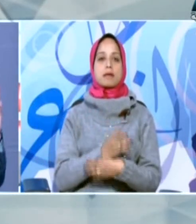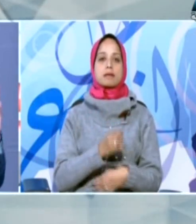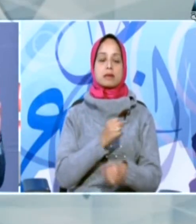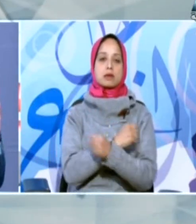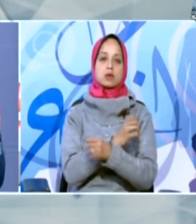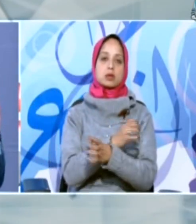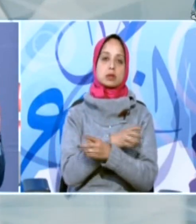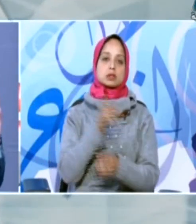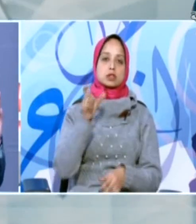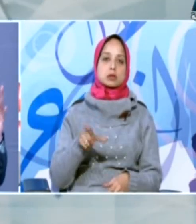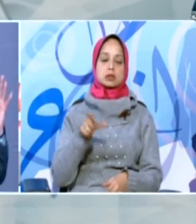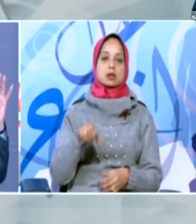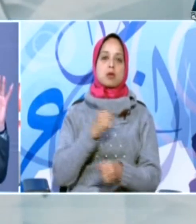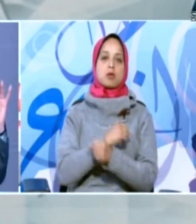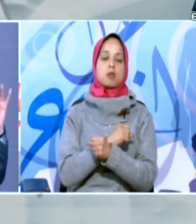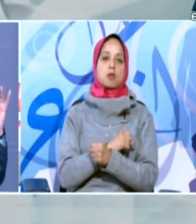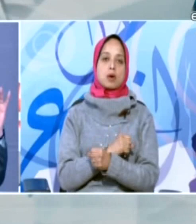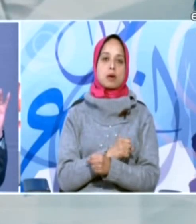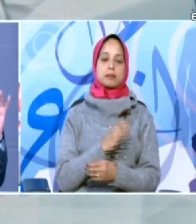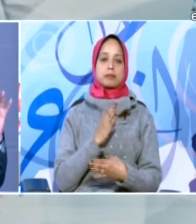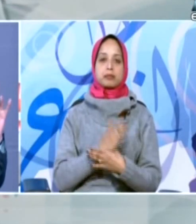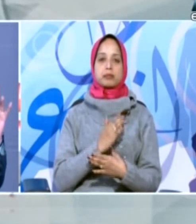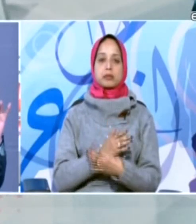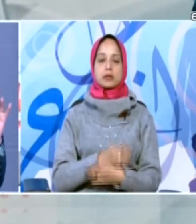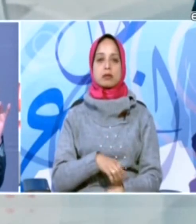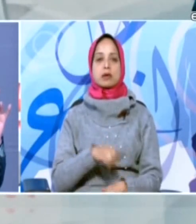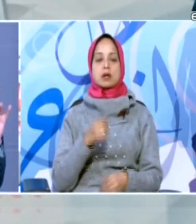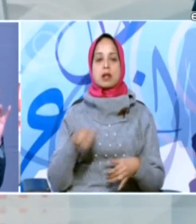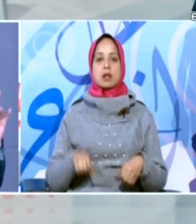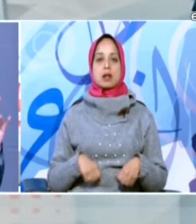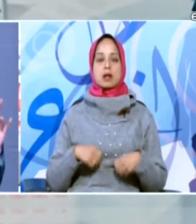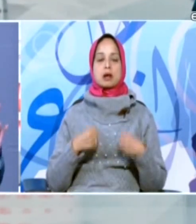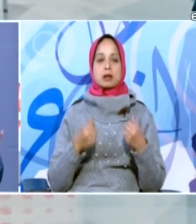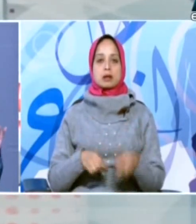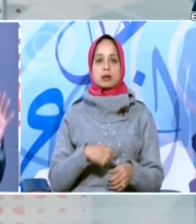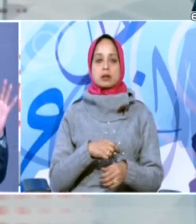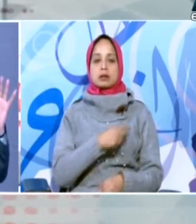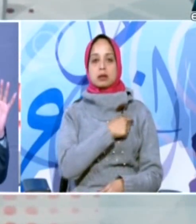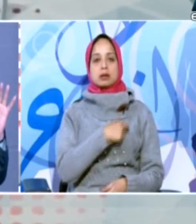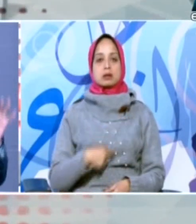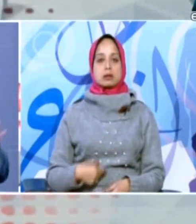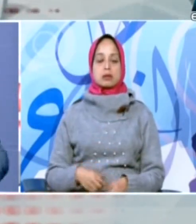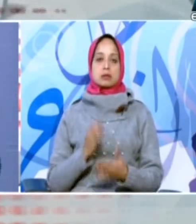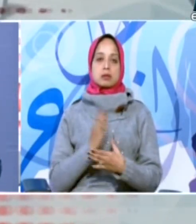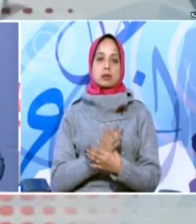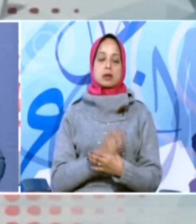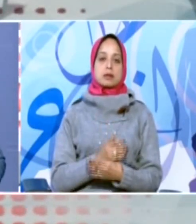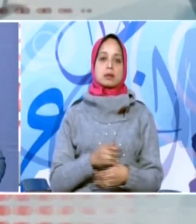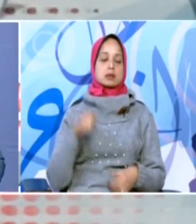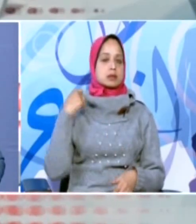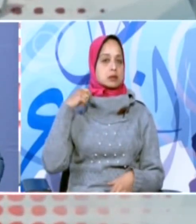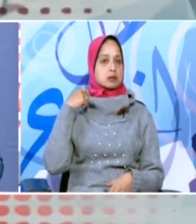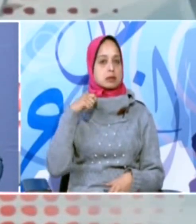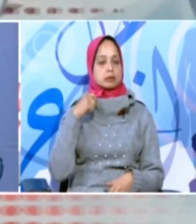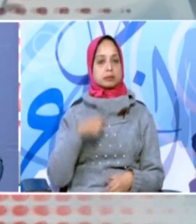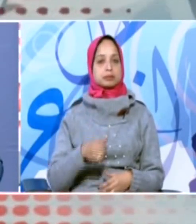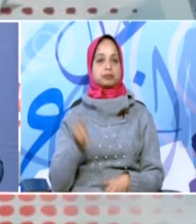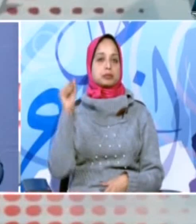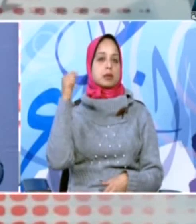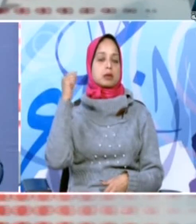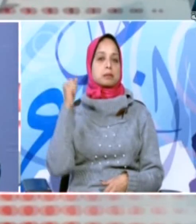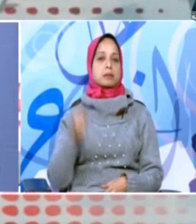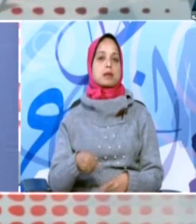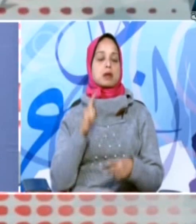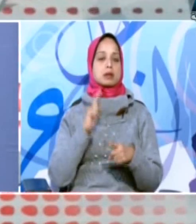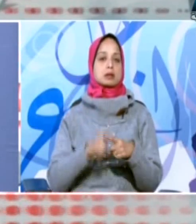عطل الحياة النيابية، عطل دستور 23 أو الحريات اللي فيه، أطلق على وزارته وزارة القبضة